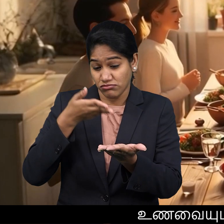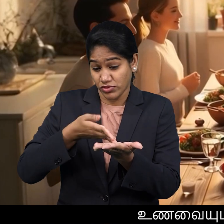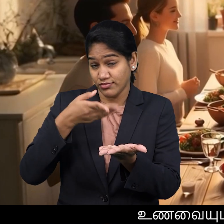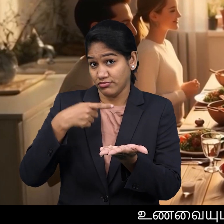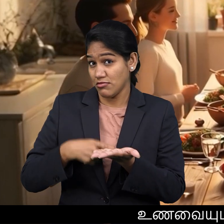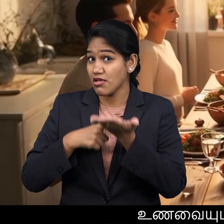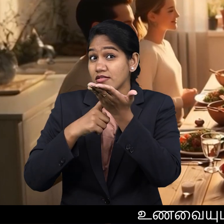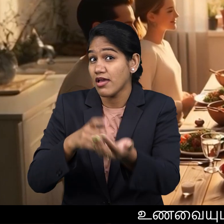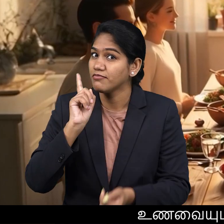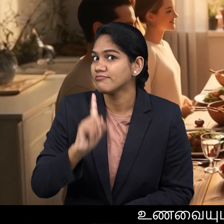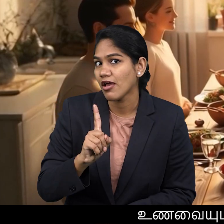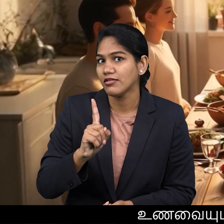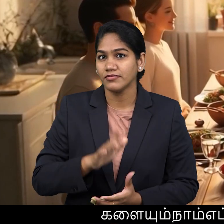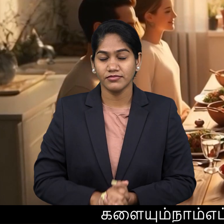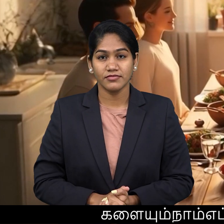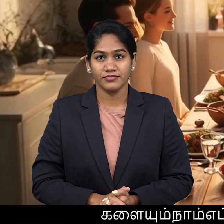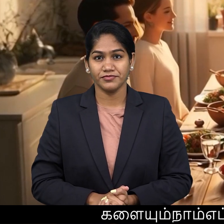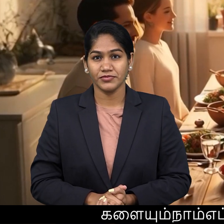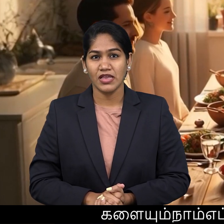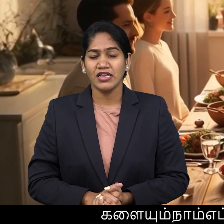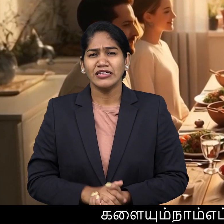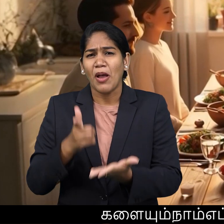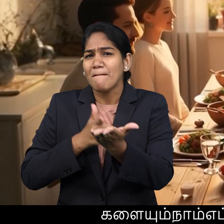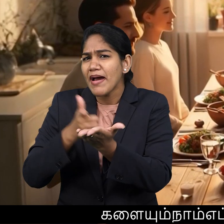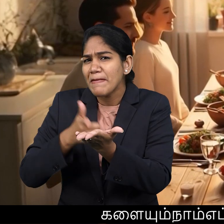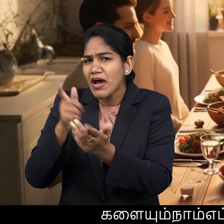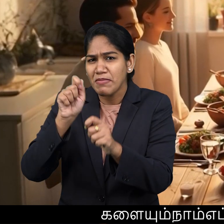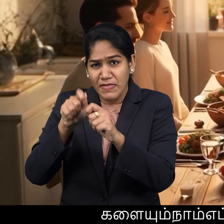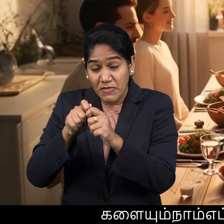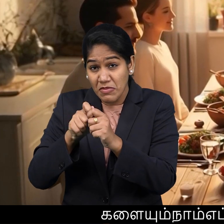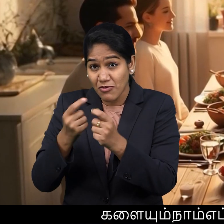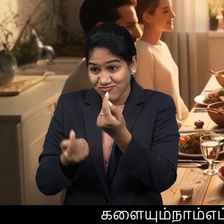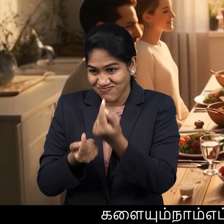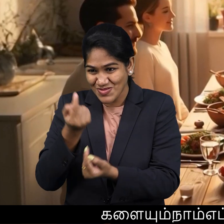உணவையும் அதை வளர்க்கும் மக்களையும் நாம் எப்போதும் மதிக்க வேண்டும்.